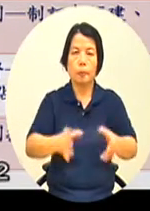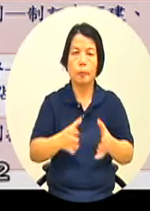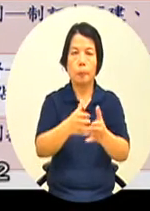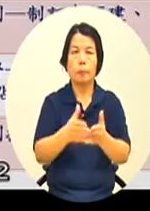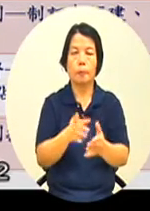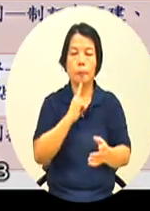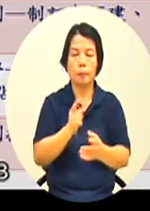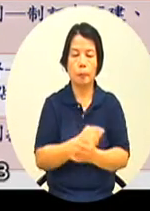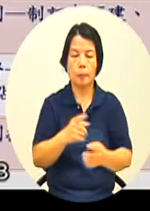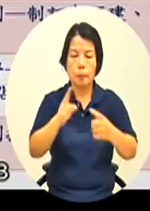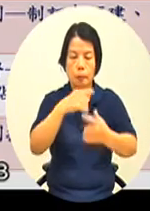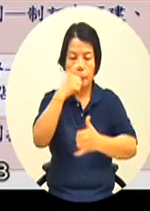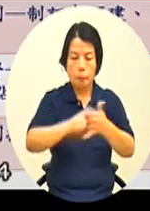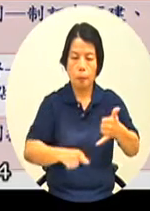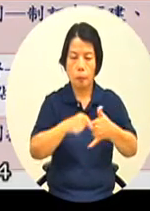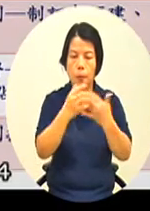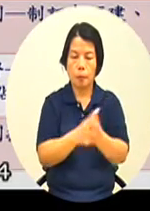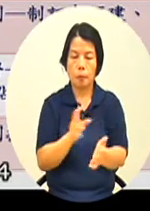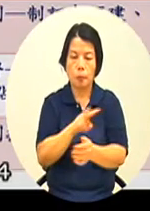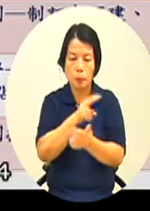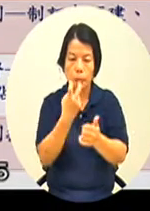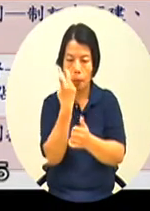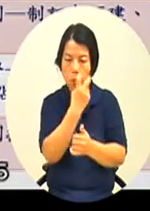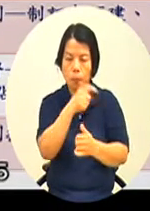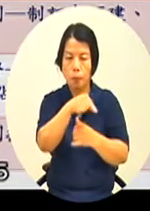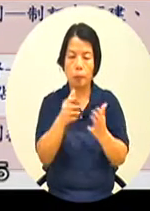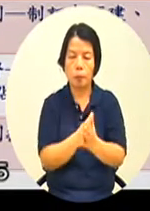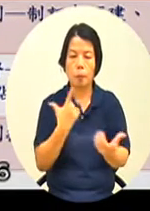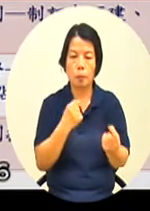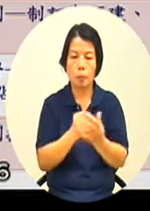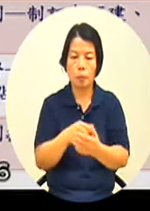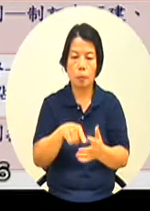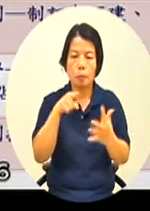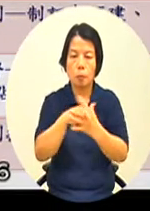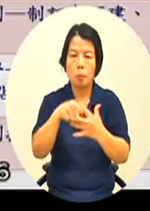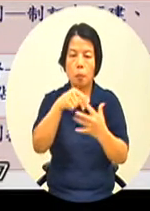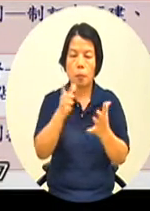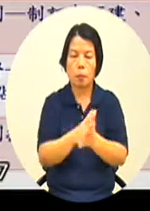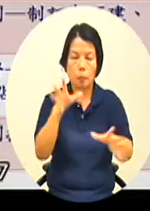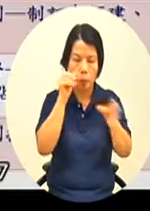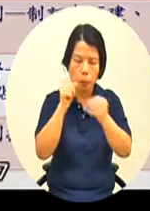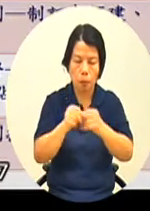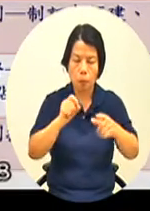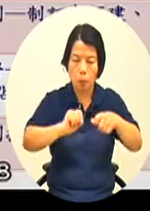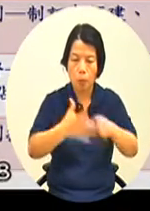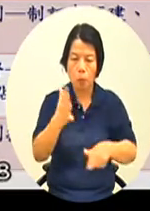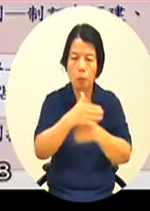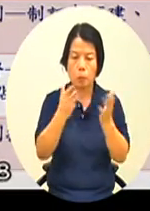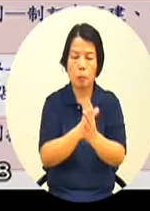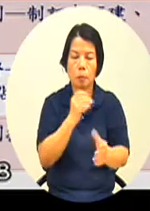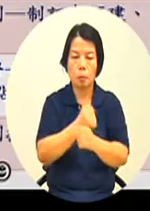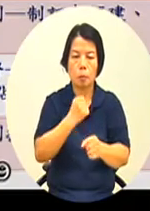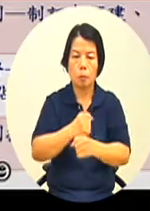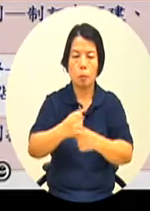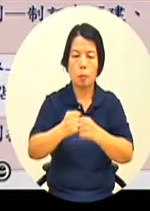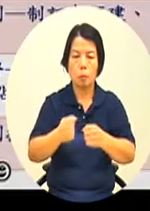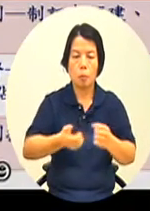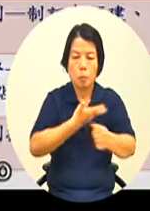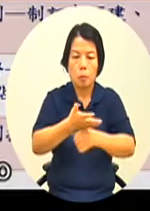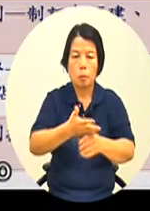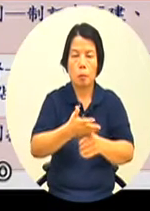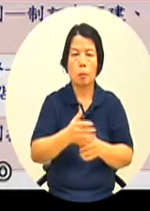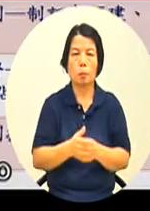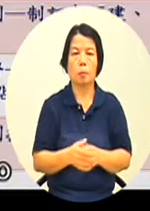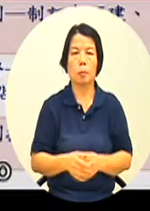申调图资以及公告建设师祭典等透明的资讯公开，这些相关的作为来营造一